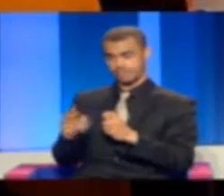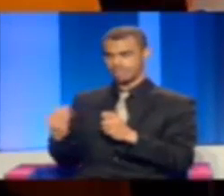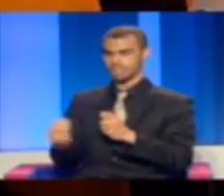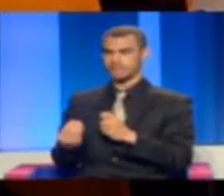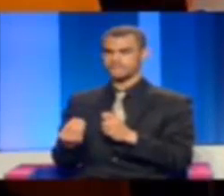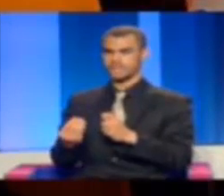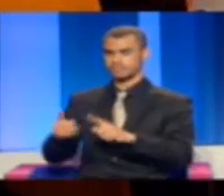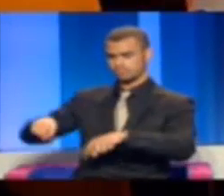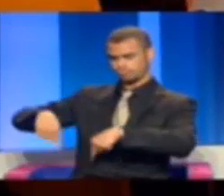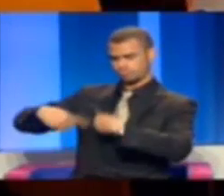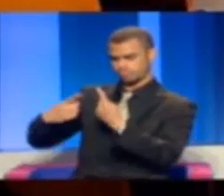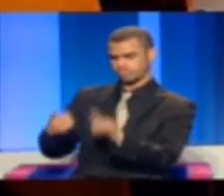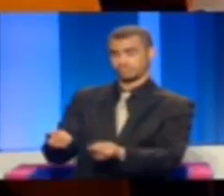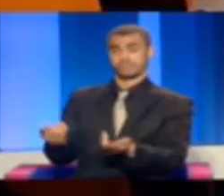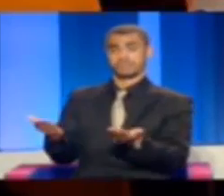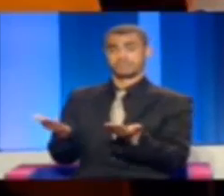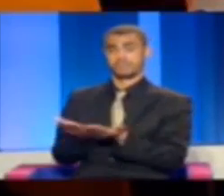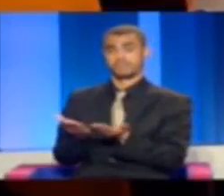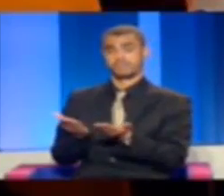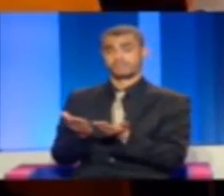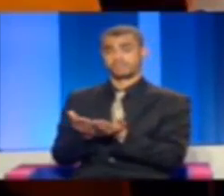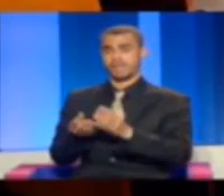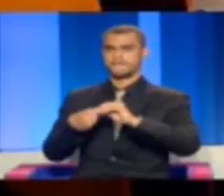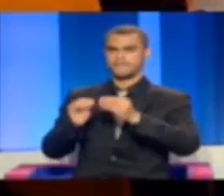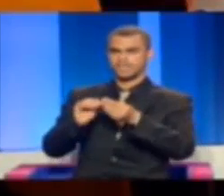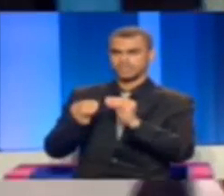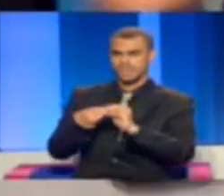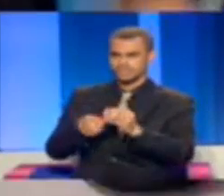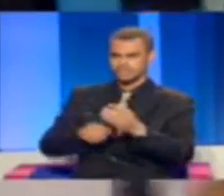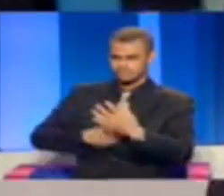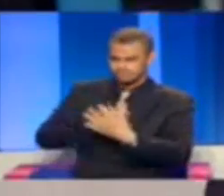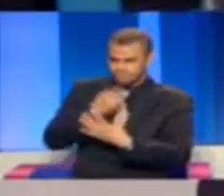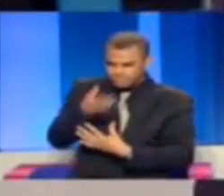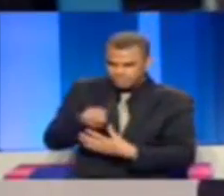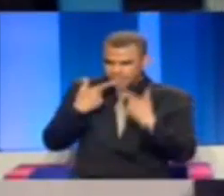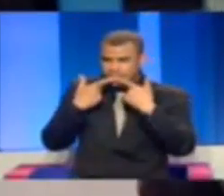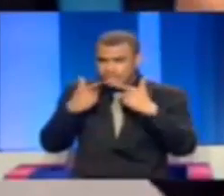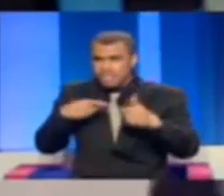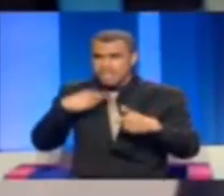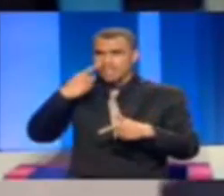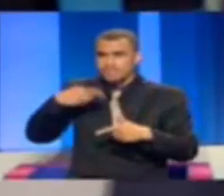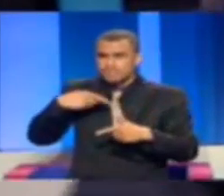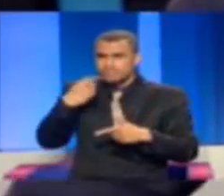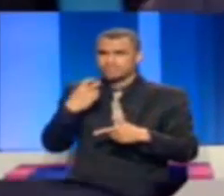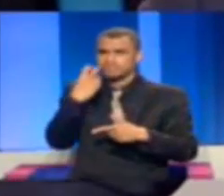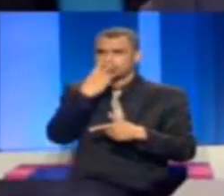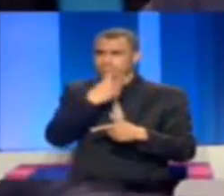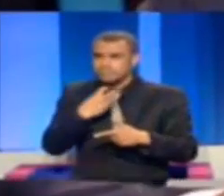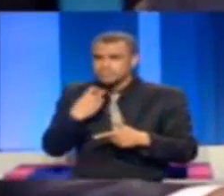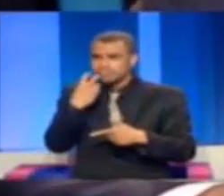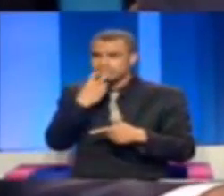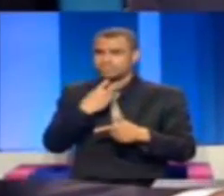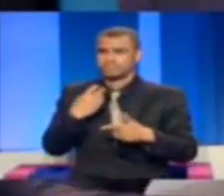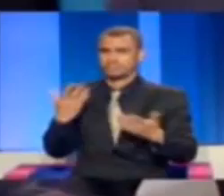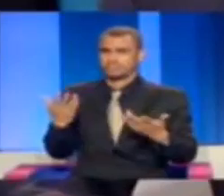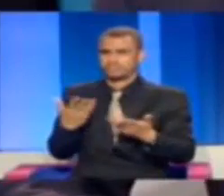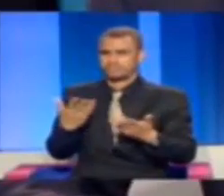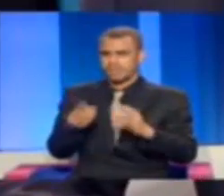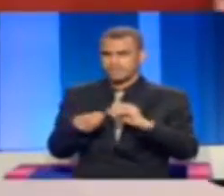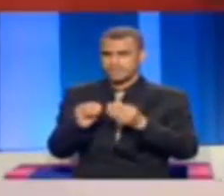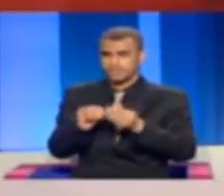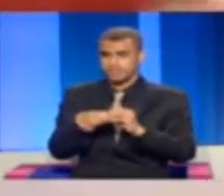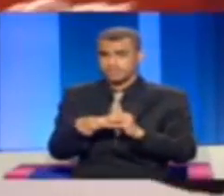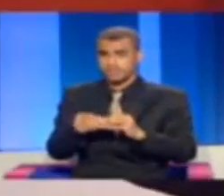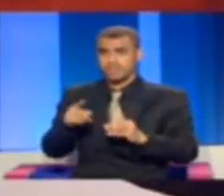تيمشي للمدرسه تتلقى الطفل عنده مشاكل في عنده مشاكل في التعبير الشفوي، عنده مشاكل في القراءه، عنده مشاكل في التفاهم. هو الصمام